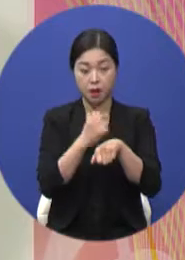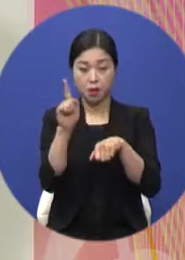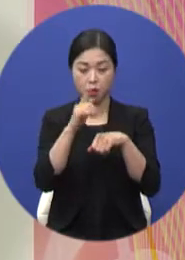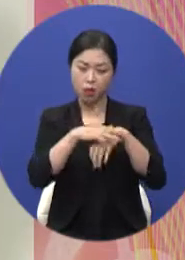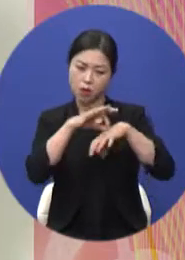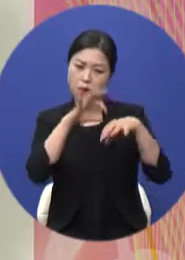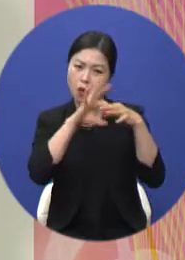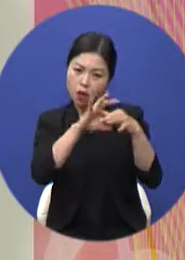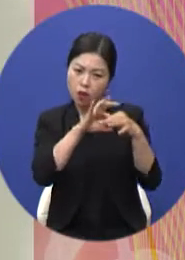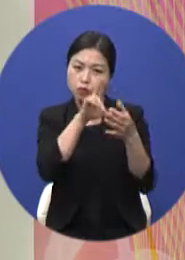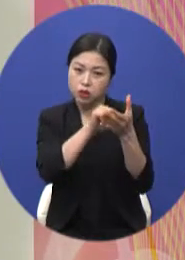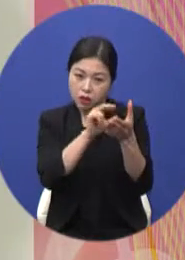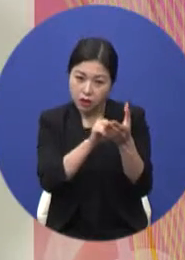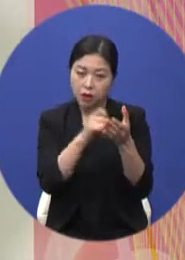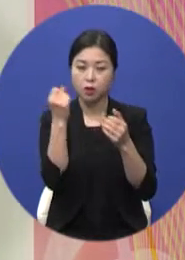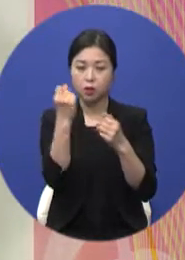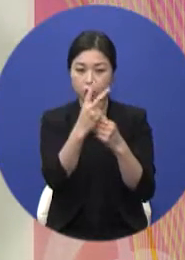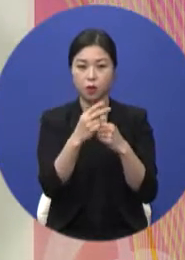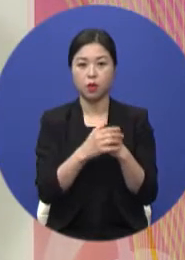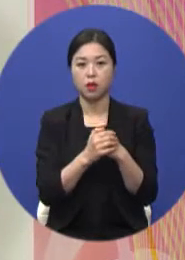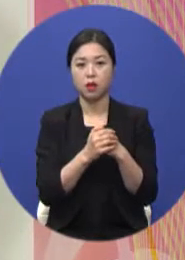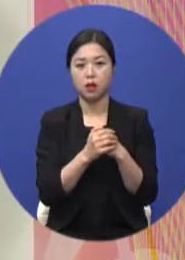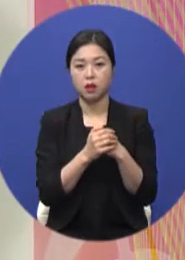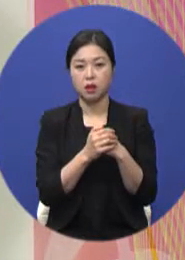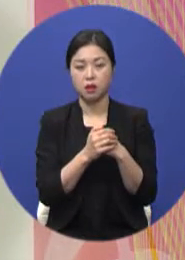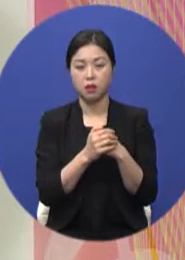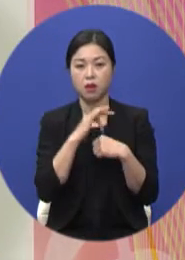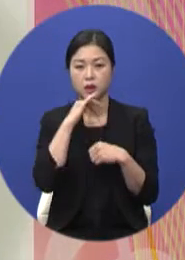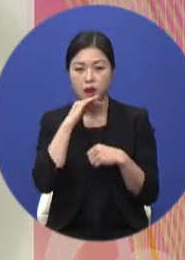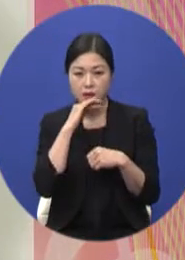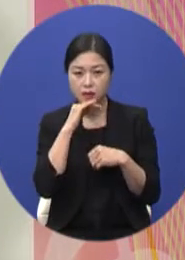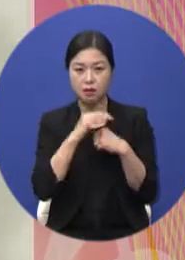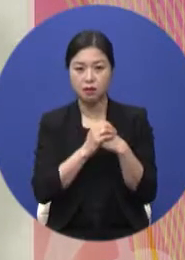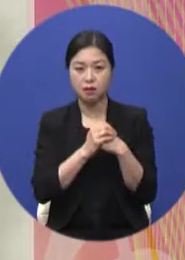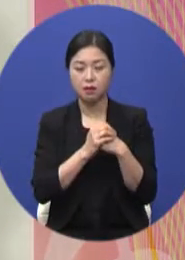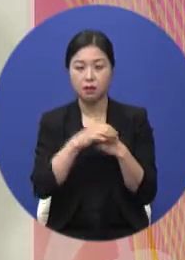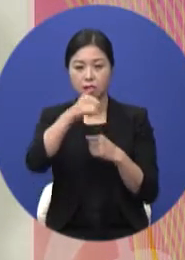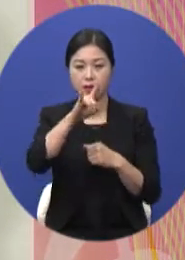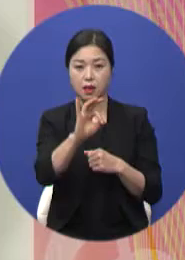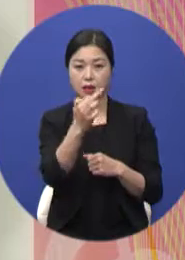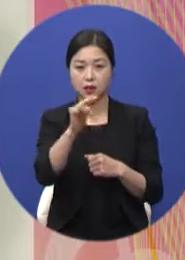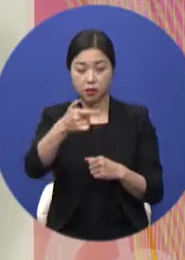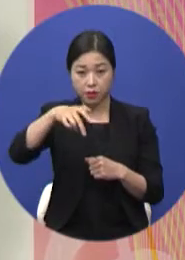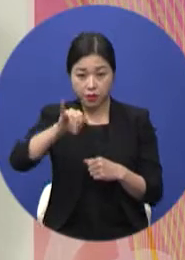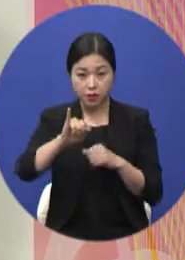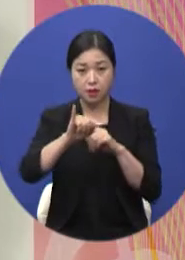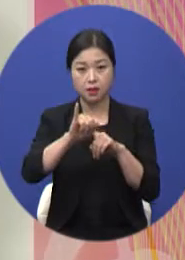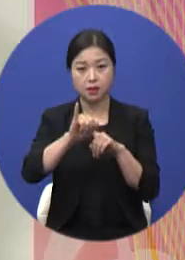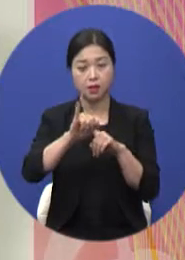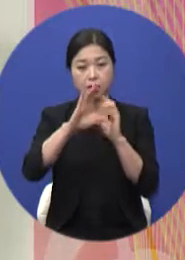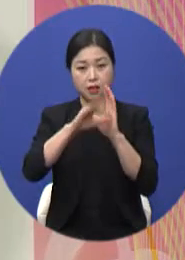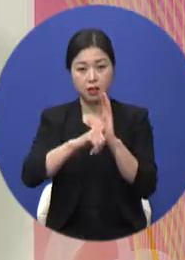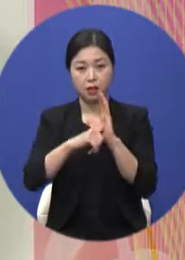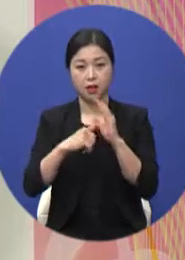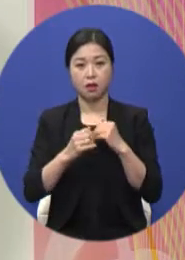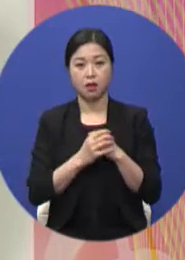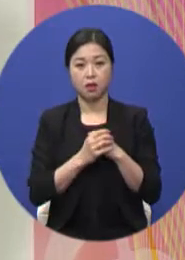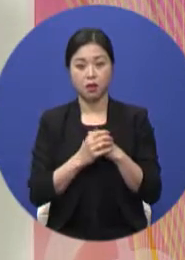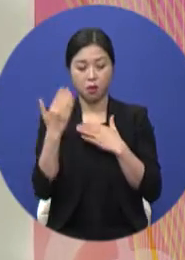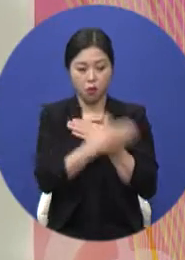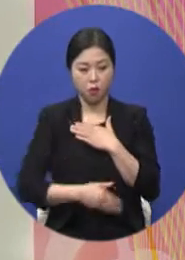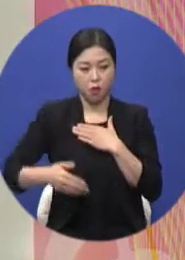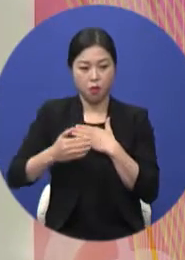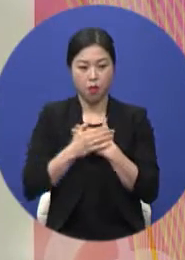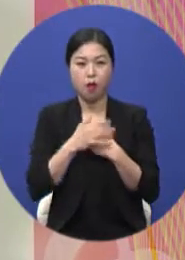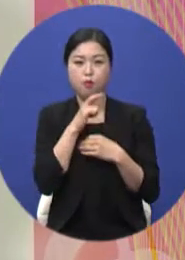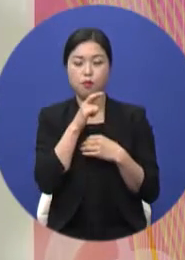문제 때문에 예. 아니면 그 육체적인 문제 때문에 이제 갱년기가 접어들면서 이제 몸에 물도 많이 마르고 예. 또